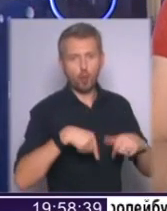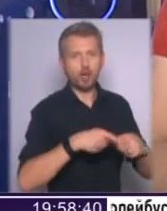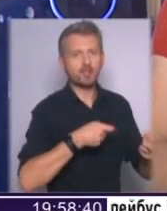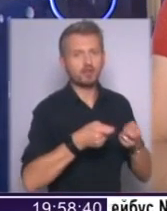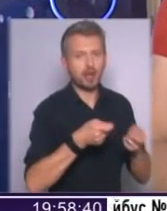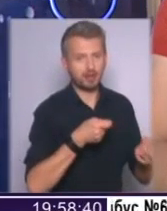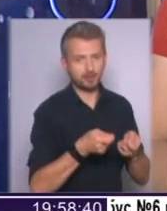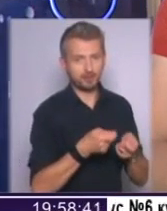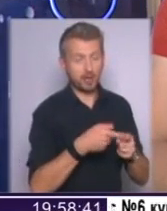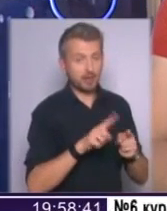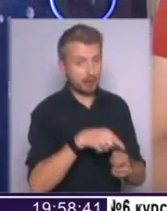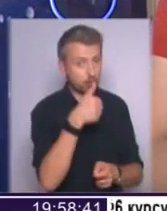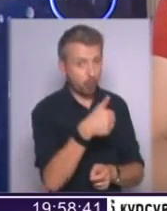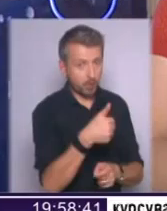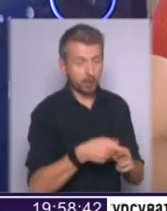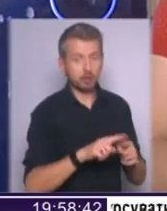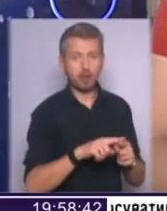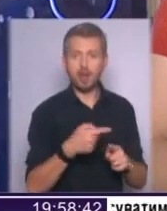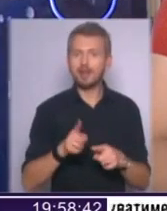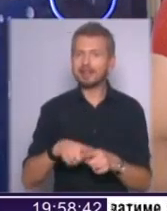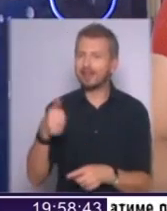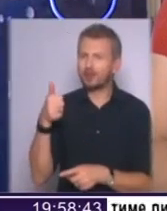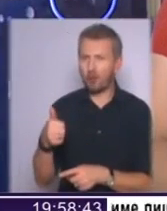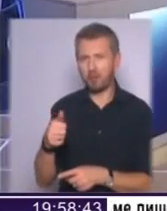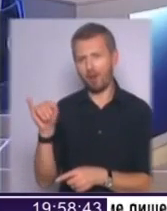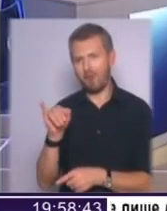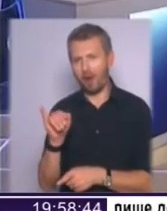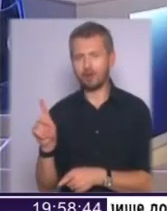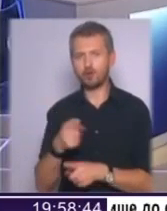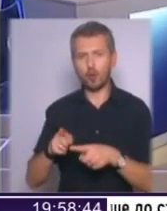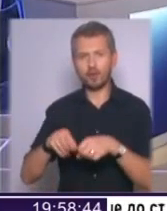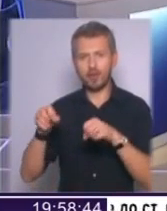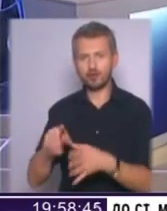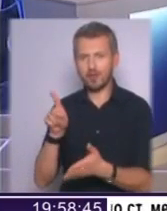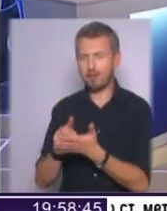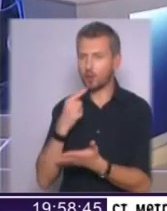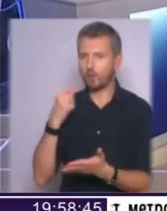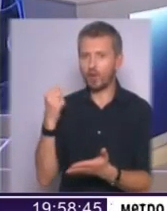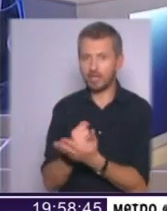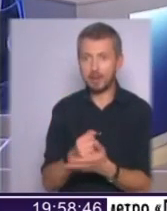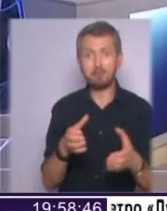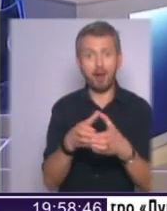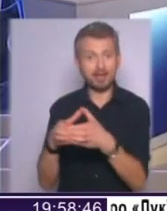державного органу влади. І це добре. Тому що партії... Це добре. Погане те, що це рішення мають ухвалити